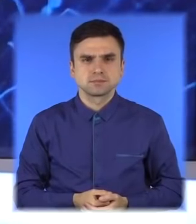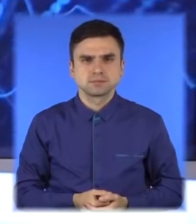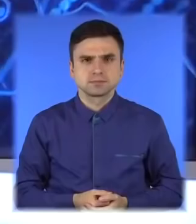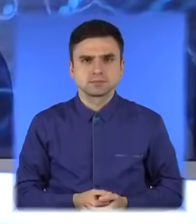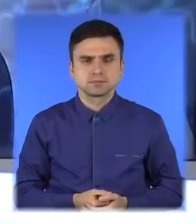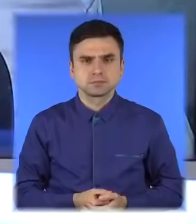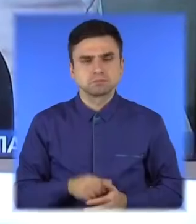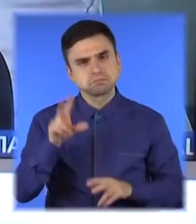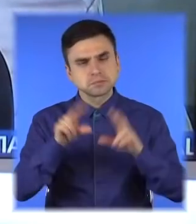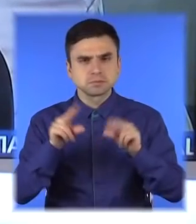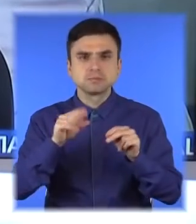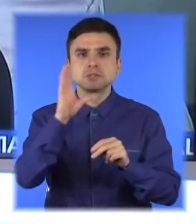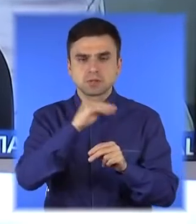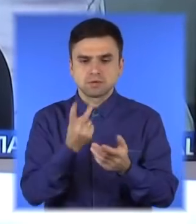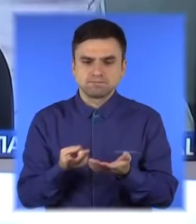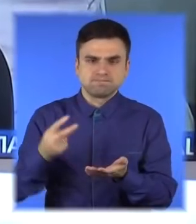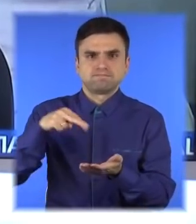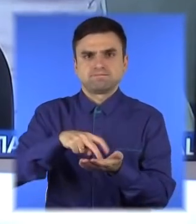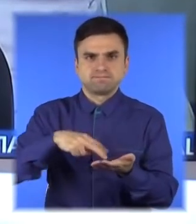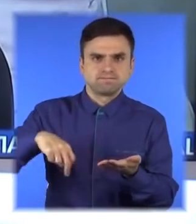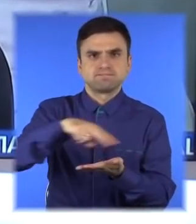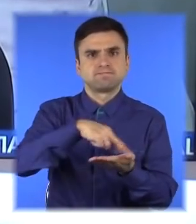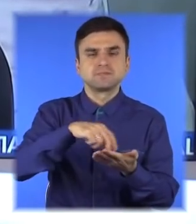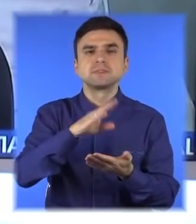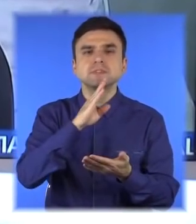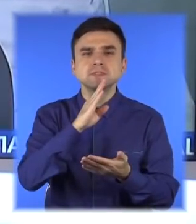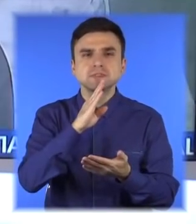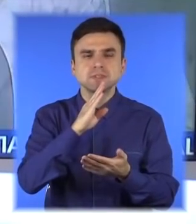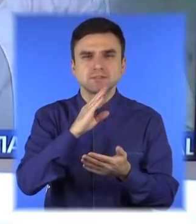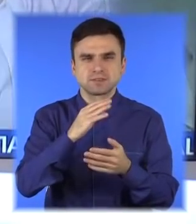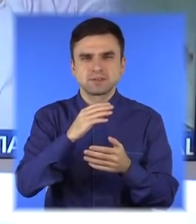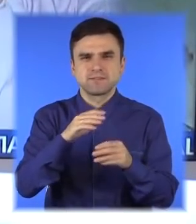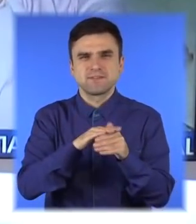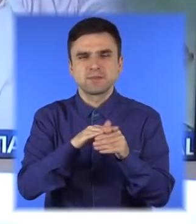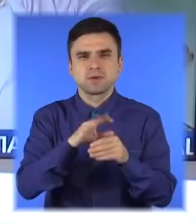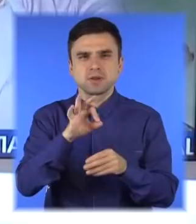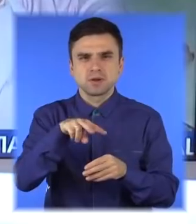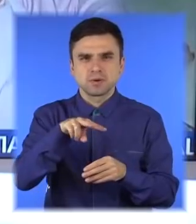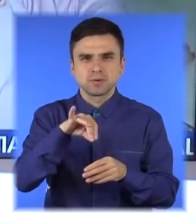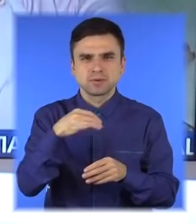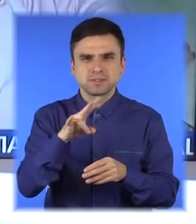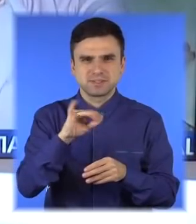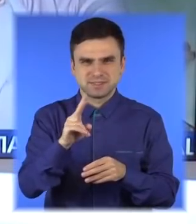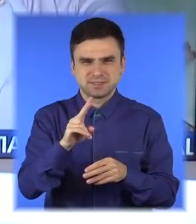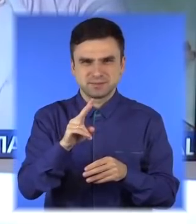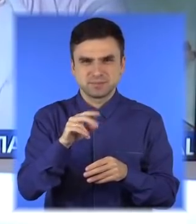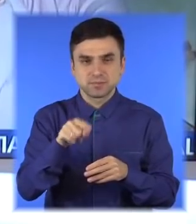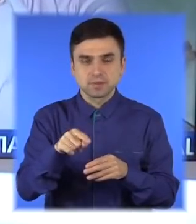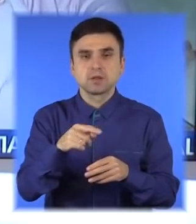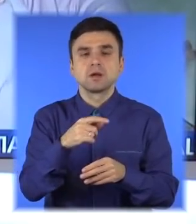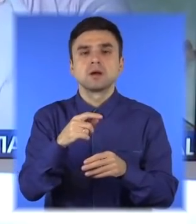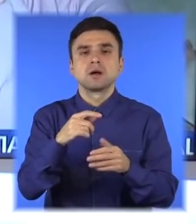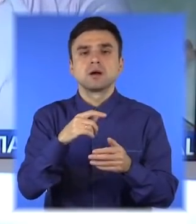Шанс встати на ноги. Кришталева Олександра Олійник відправилася до Харкова на довго очікувану операцію. Її вартість